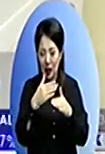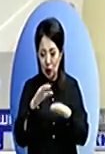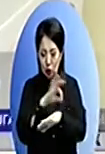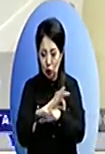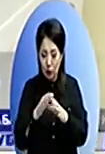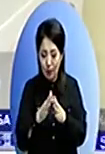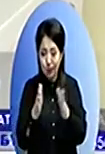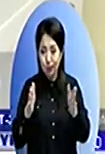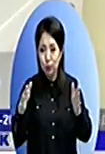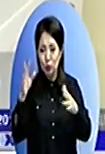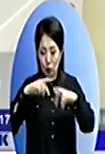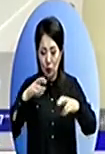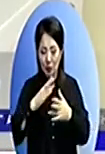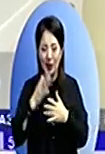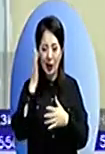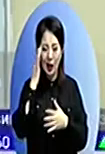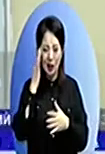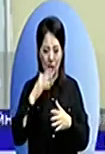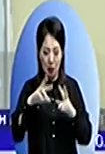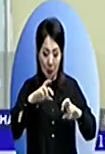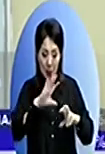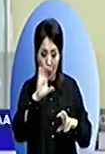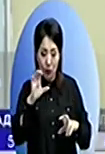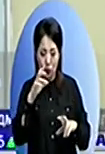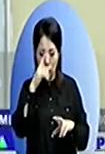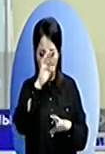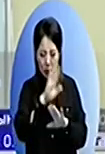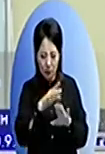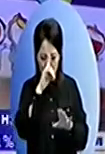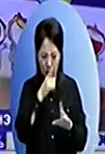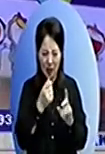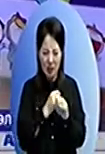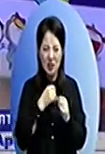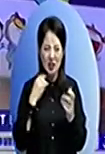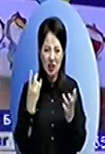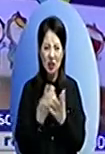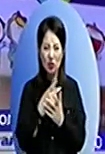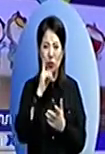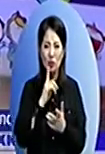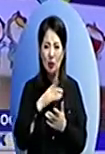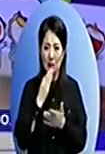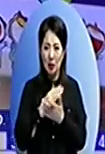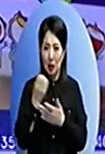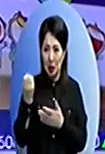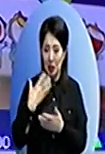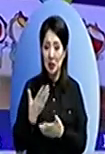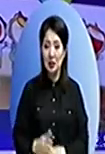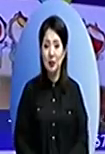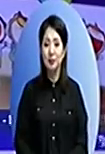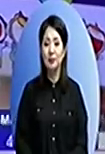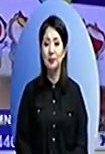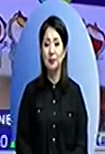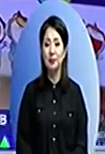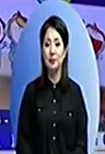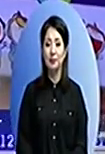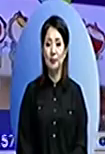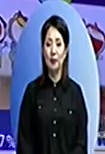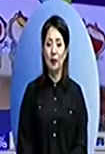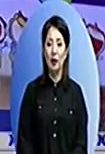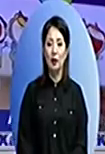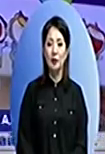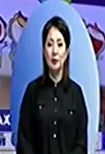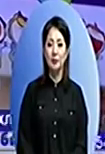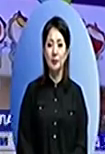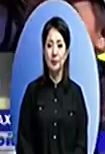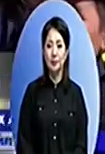байна. Гадны донор байгууллагууд ч хүүхдийн эрүүл мэндийн төлөөх ажилд нэгдэх хүсэлтэй байгаагаа илэрхийлсэн гэлээ. Хоёр дахь